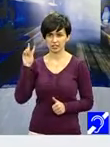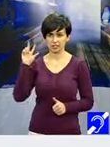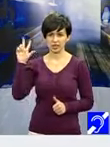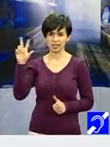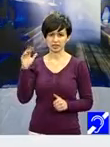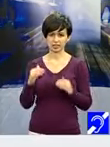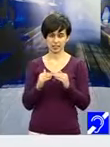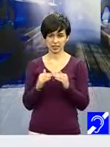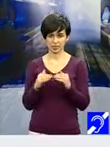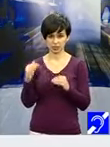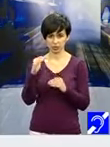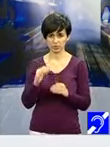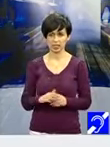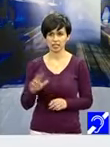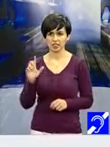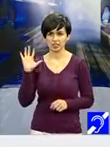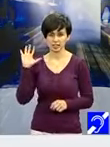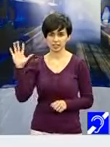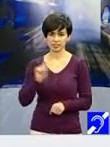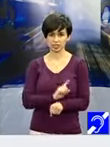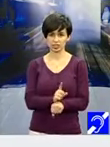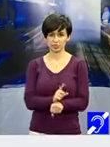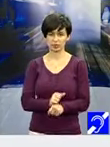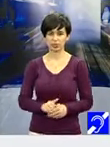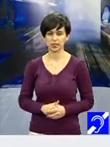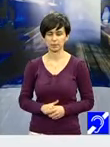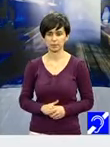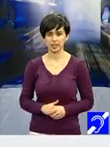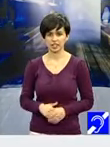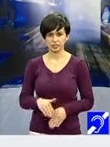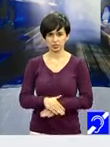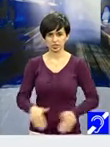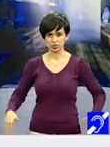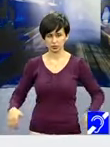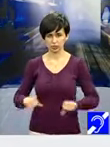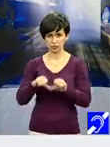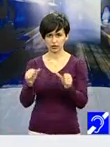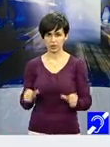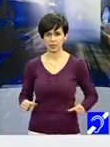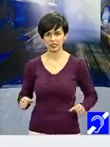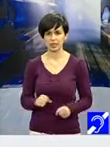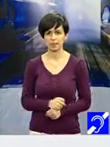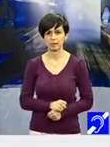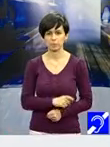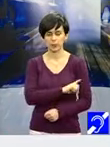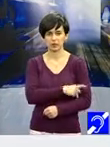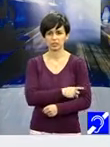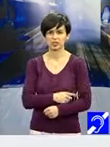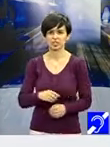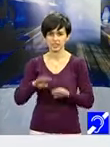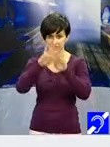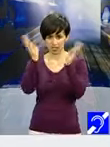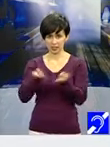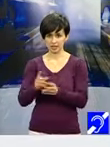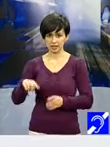Trei runde de câte 5 minute și cei de la ESA, mă rog, juriu, format de cei de la Agenția Spațială Europeană, au